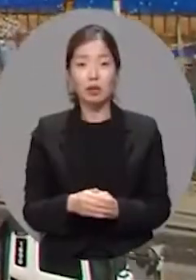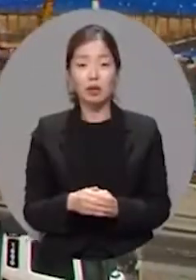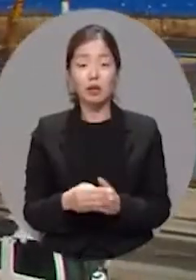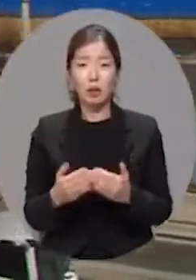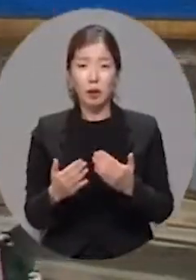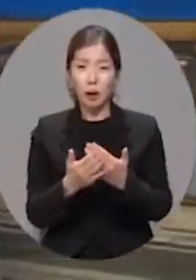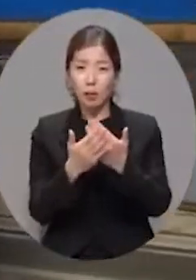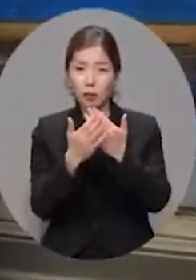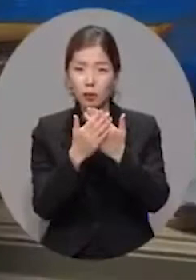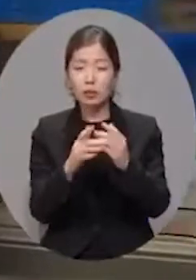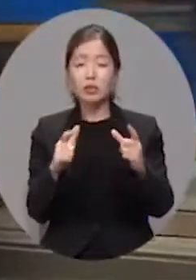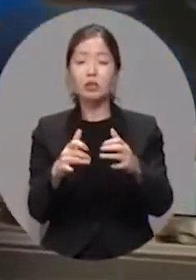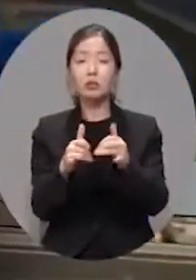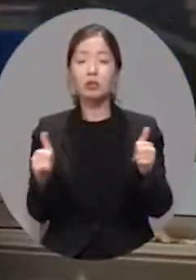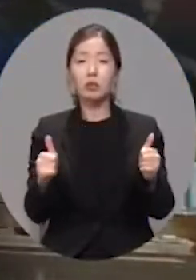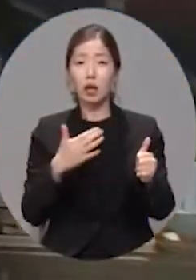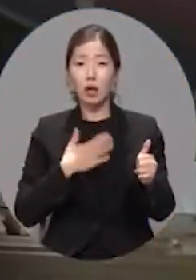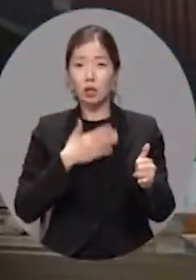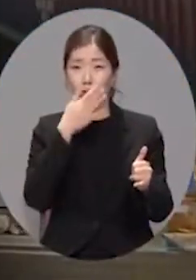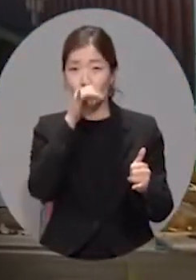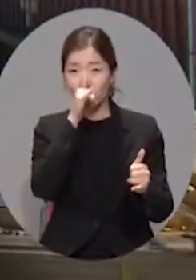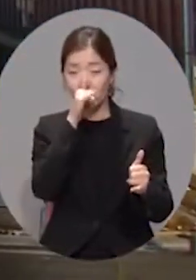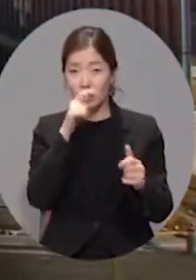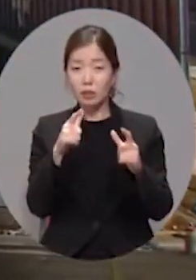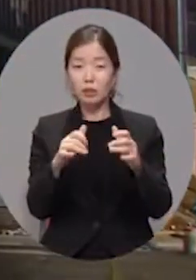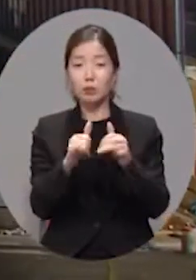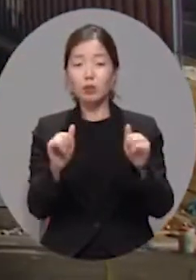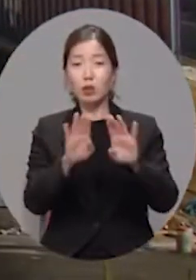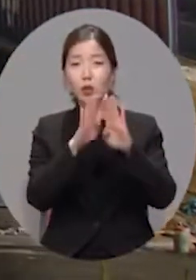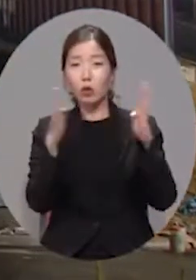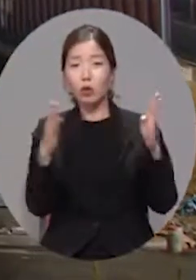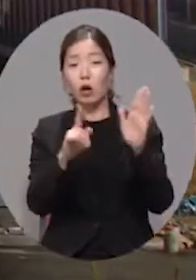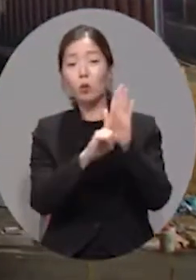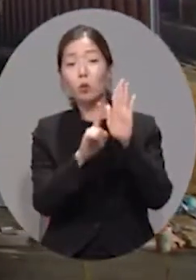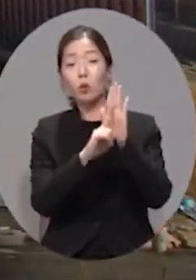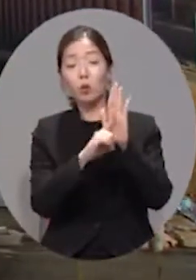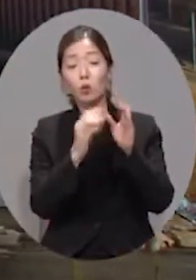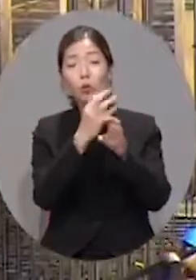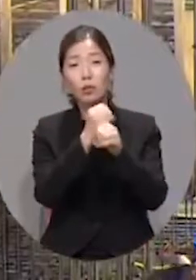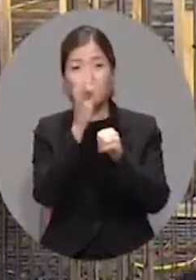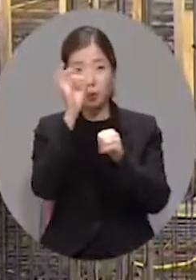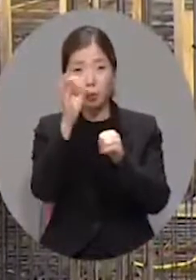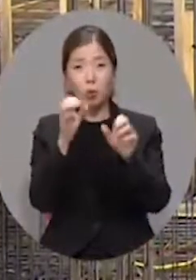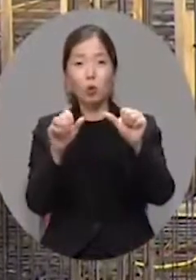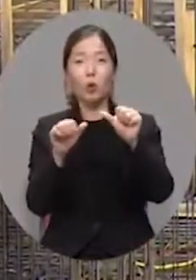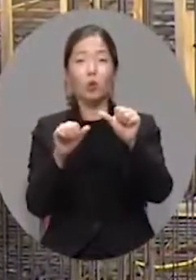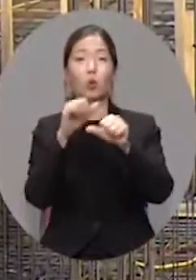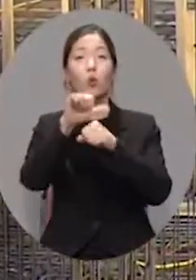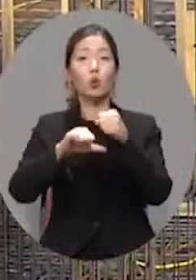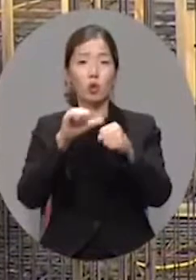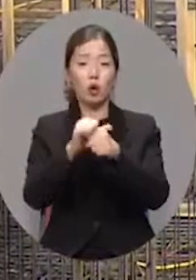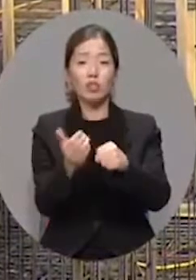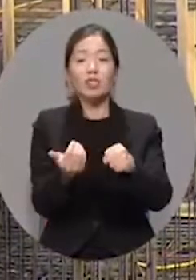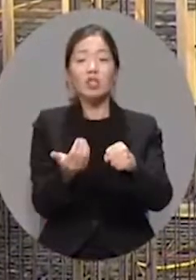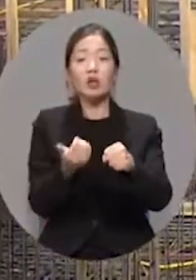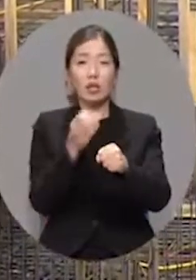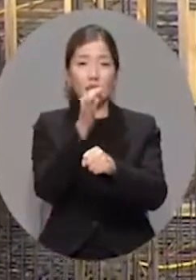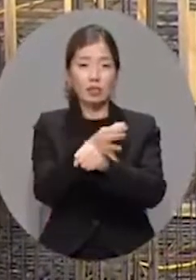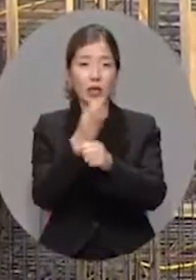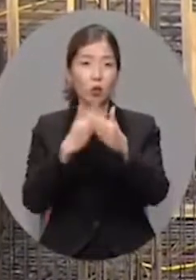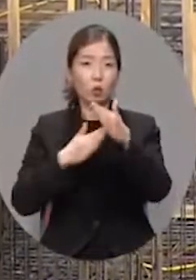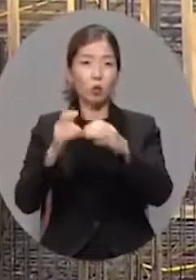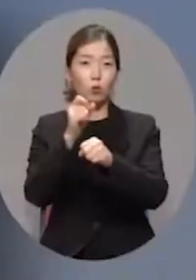개발 계획을 일반 주민들이 알 수 있는 주민 열람 공고일을 기준으로 5년 이내에 앞서 부동산을 구입한